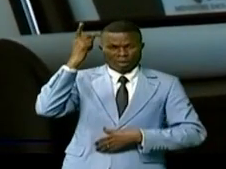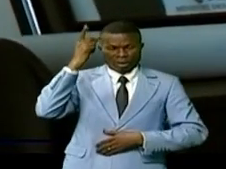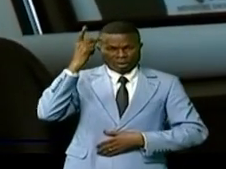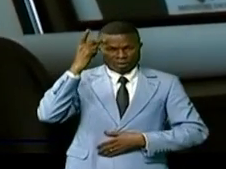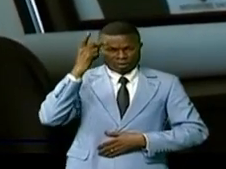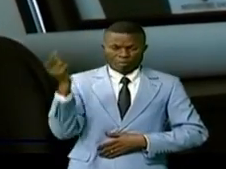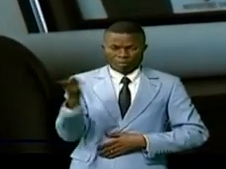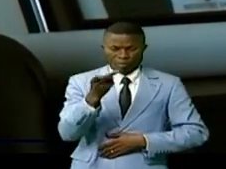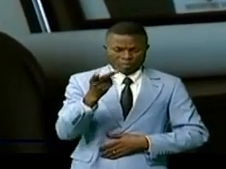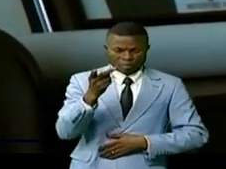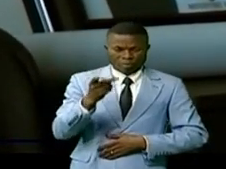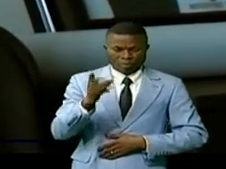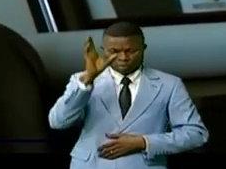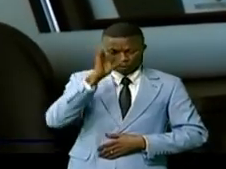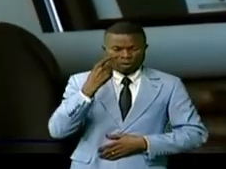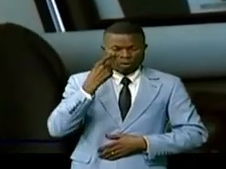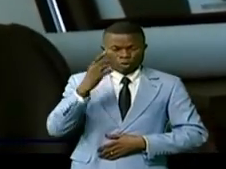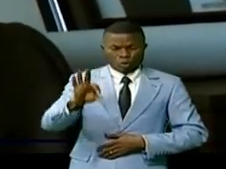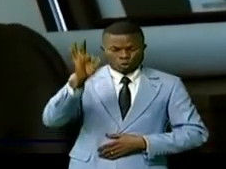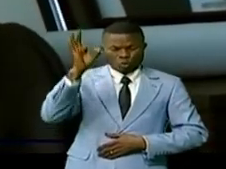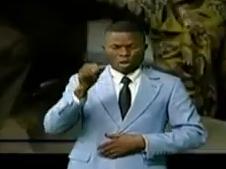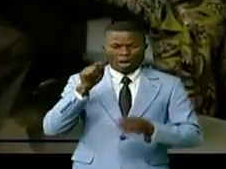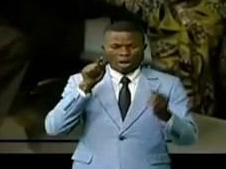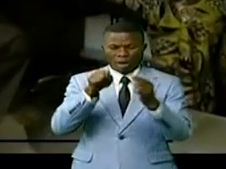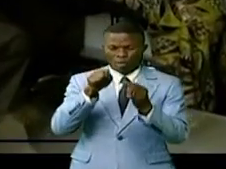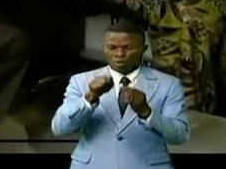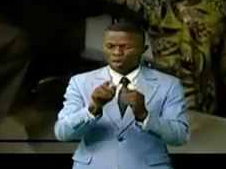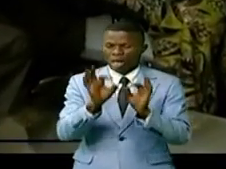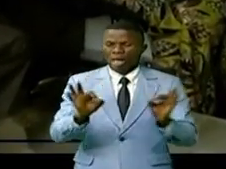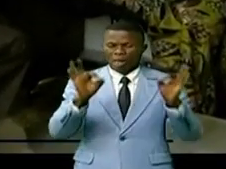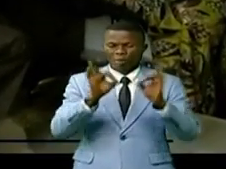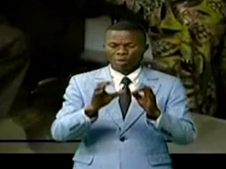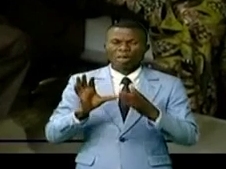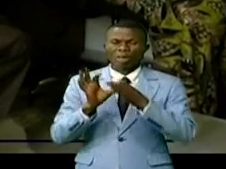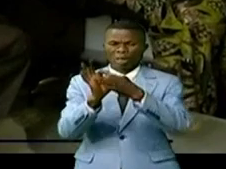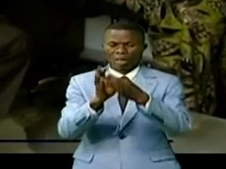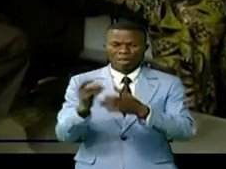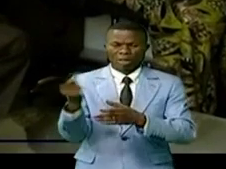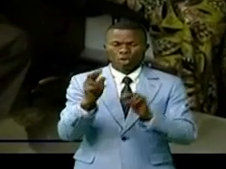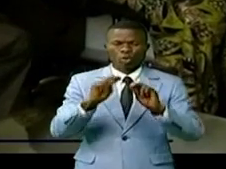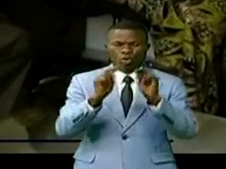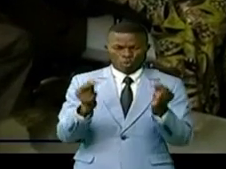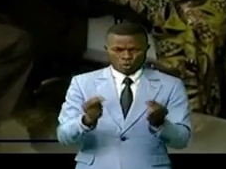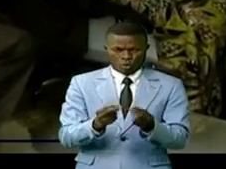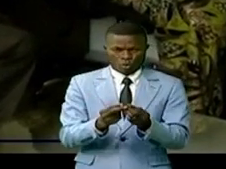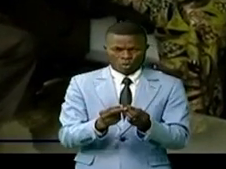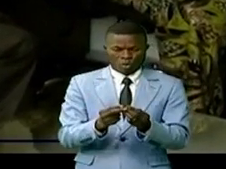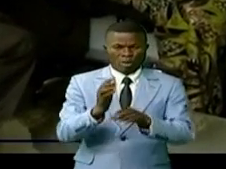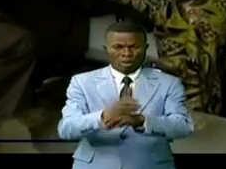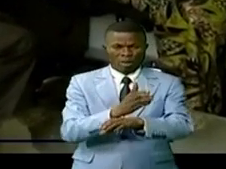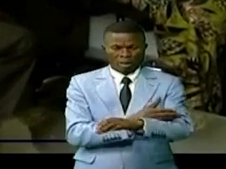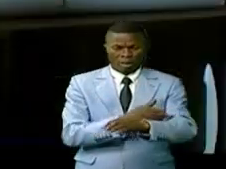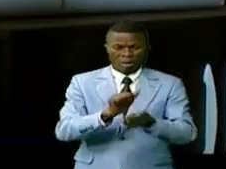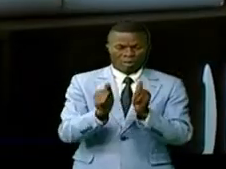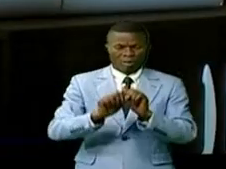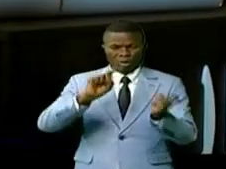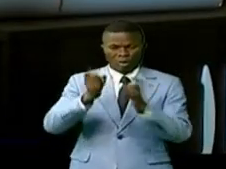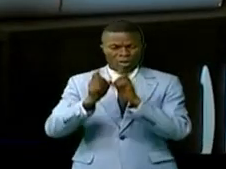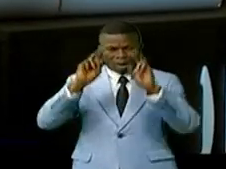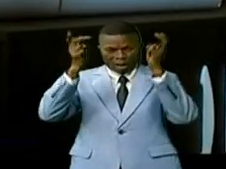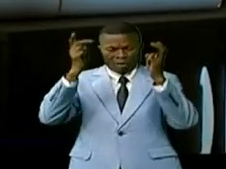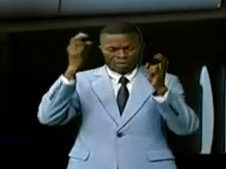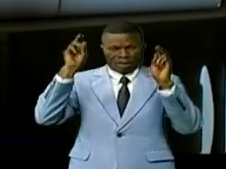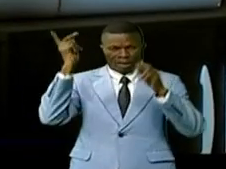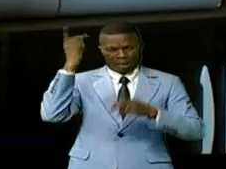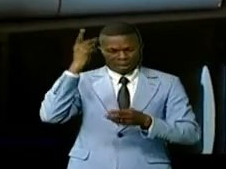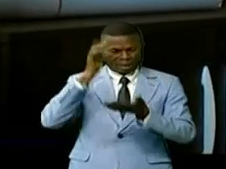de dégager les axes principaux de la collaboration entre les deux parties dans le volet de l'assainissement et de la